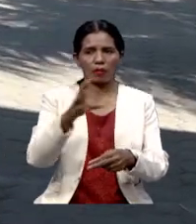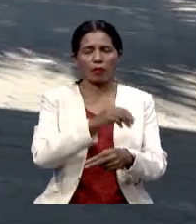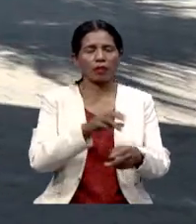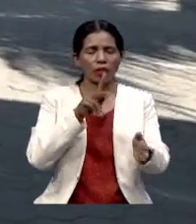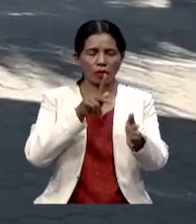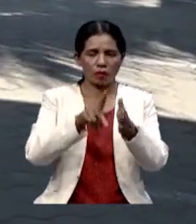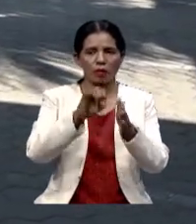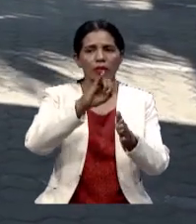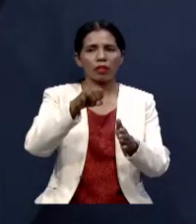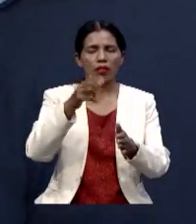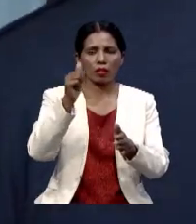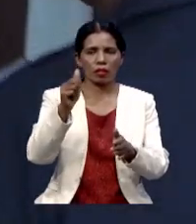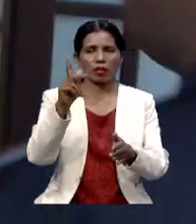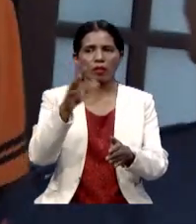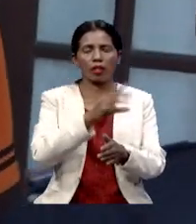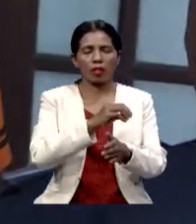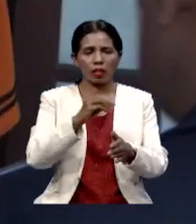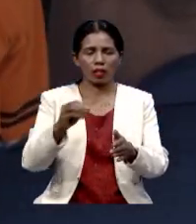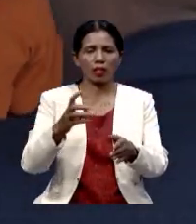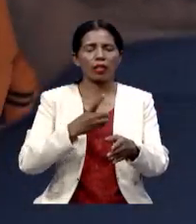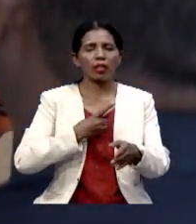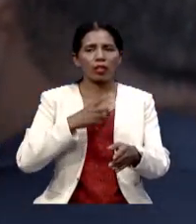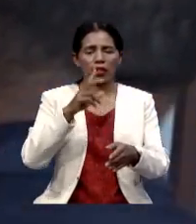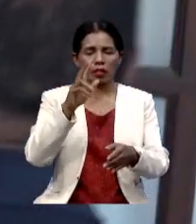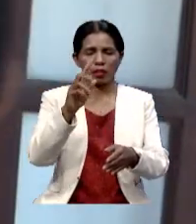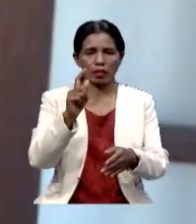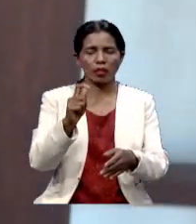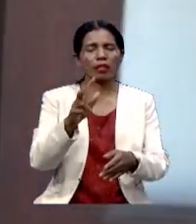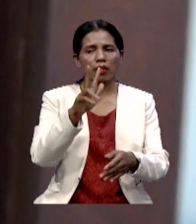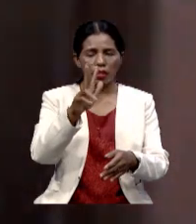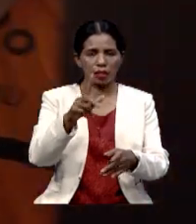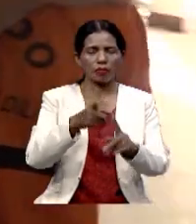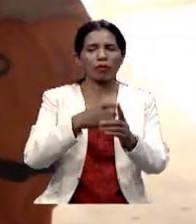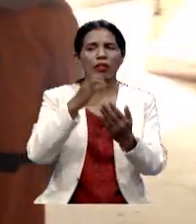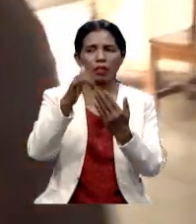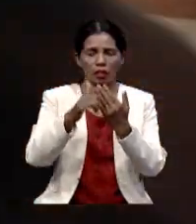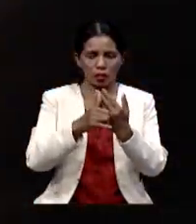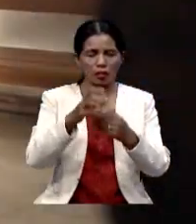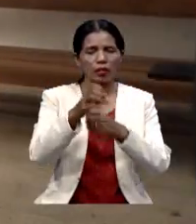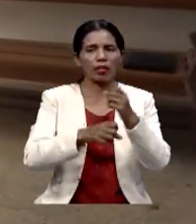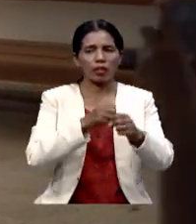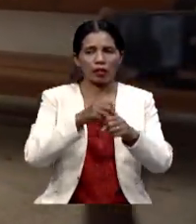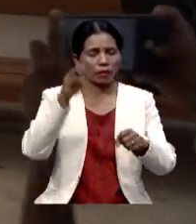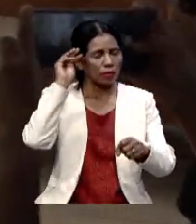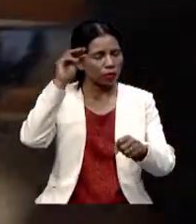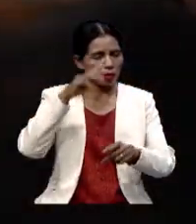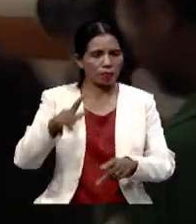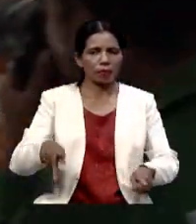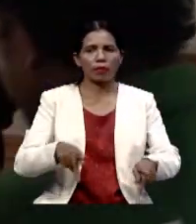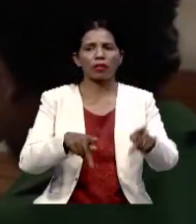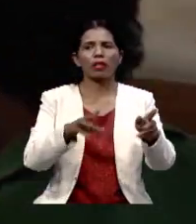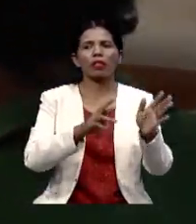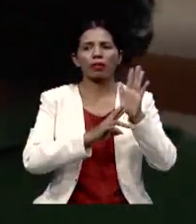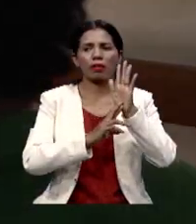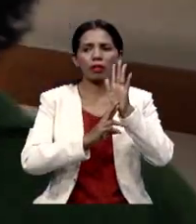Isaac Sinarai da Costa e a Arelam Loi, Delta 3, Flanzaneiro Tinanem. Ministério Público nebe representa o procurador